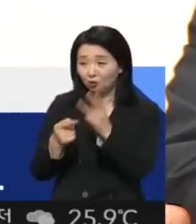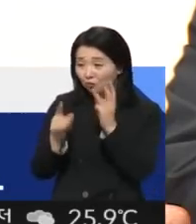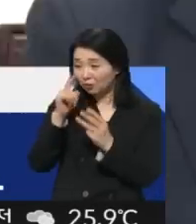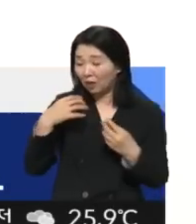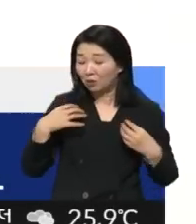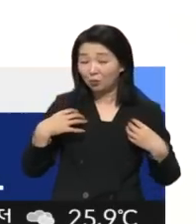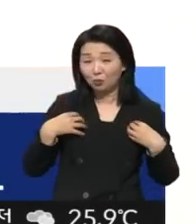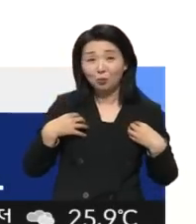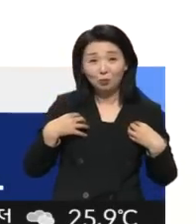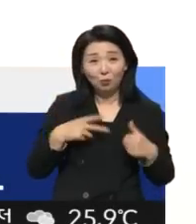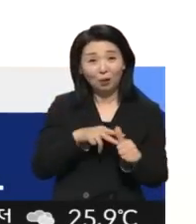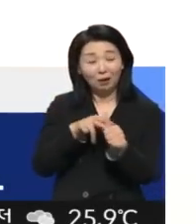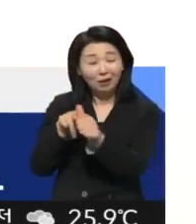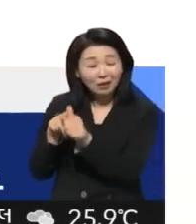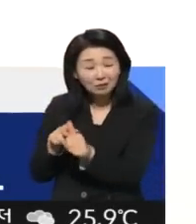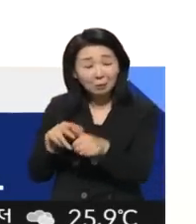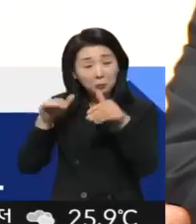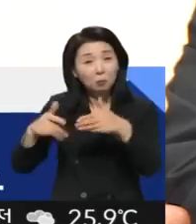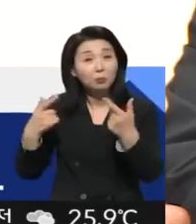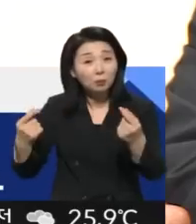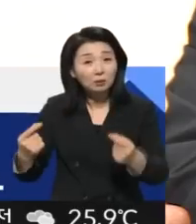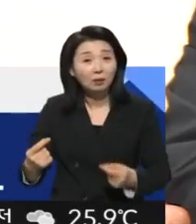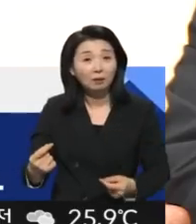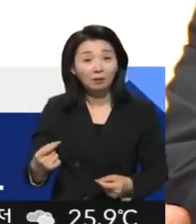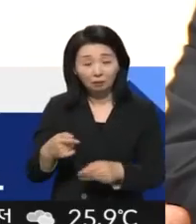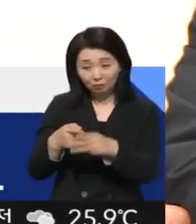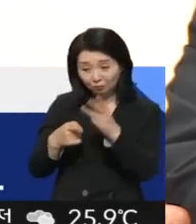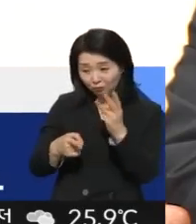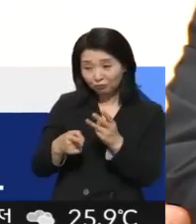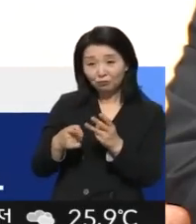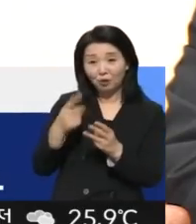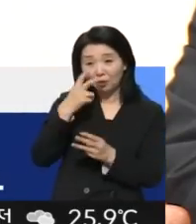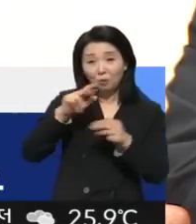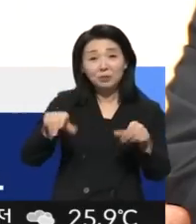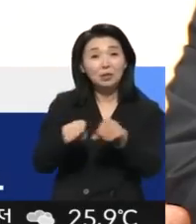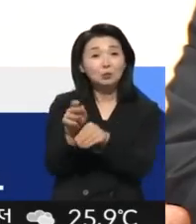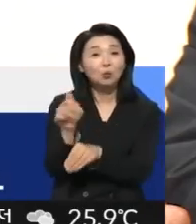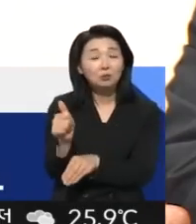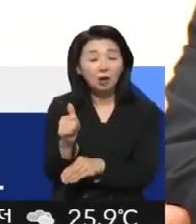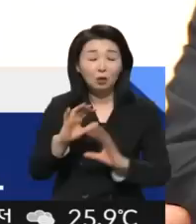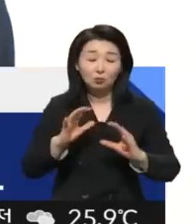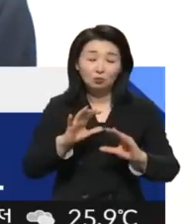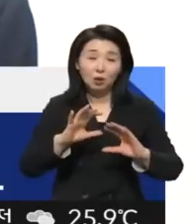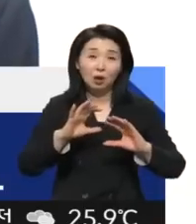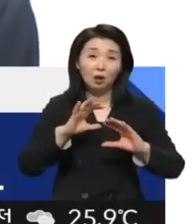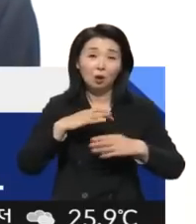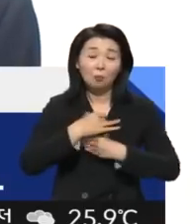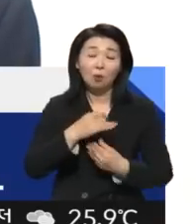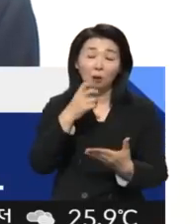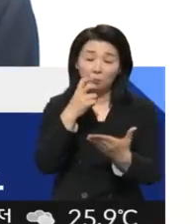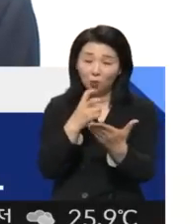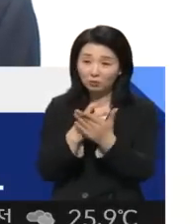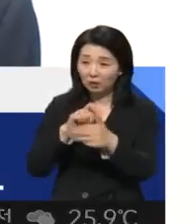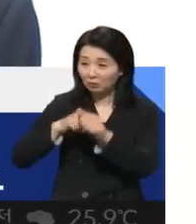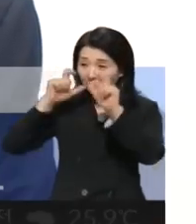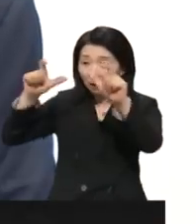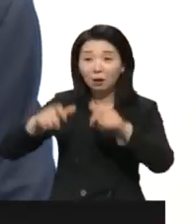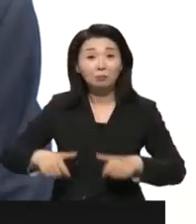중요 보직 간첩 종업원이었습니까? 그렇다면 윤석열 당시 검찰총장도 국가보안법상 처벌 대상이란